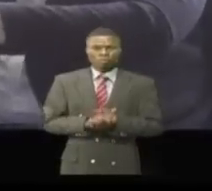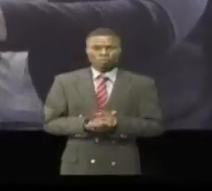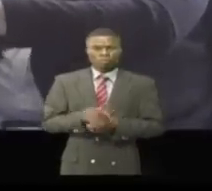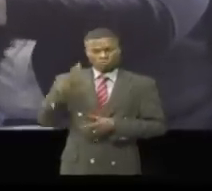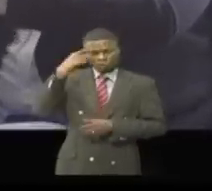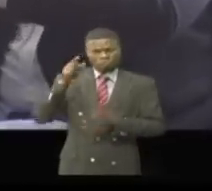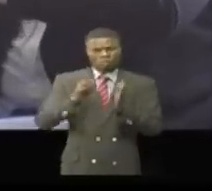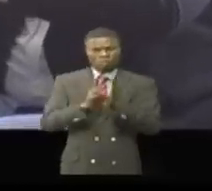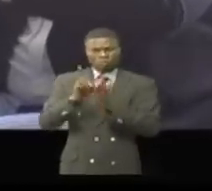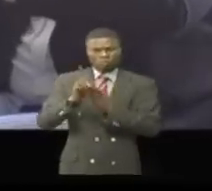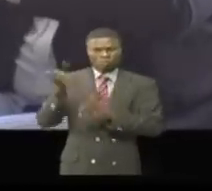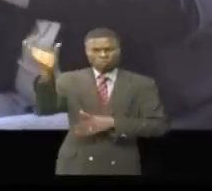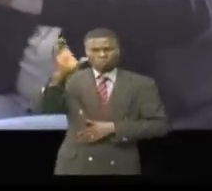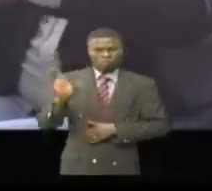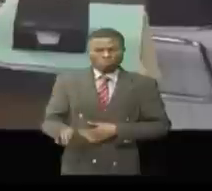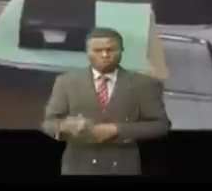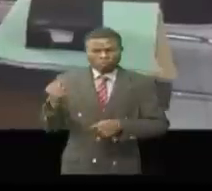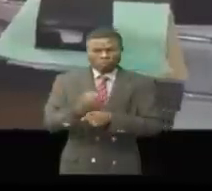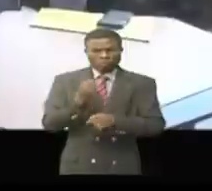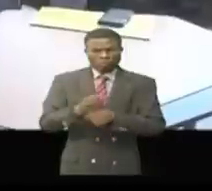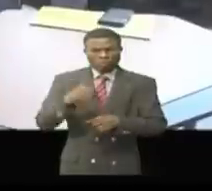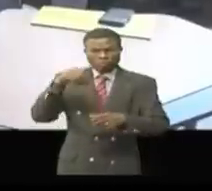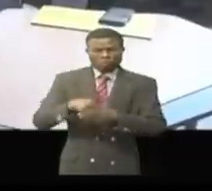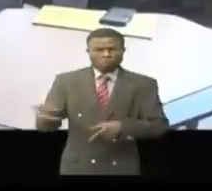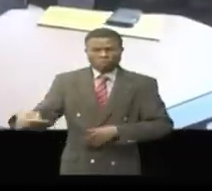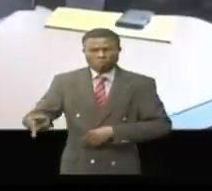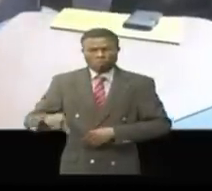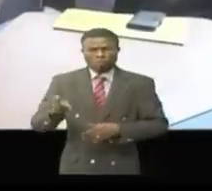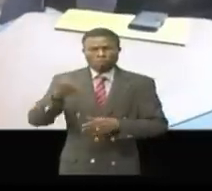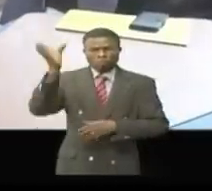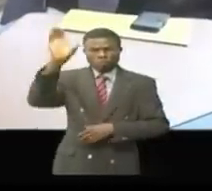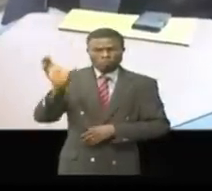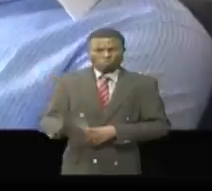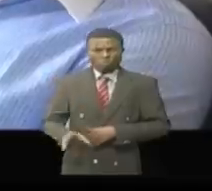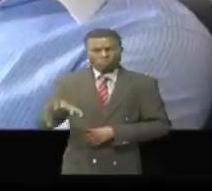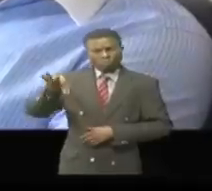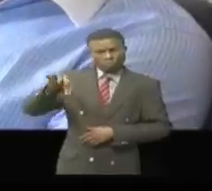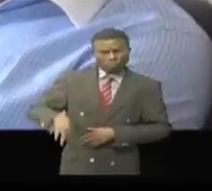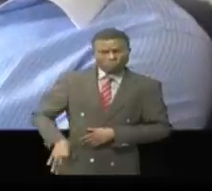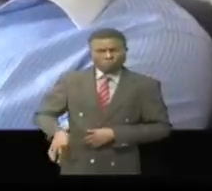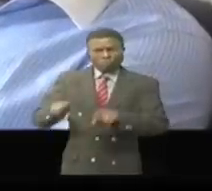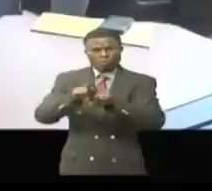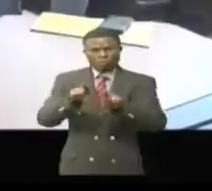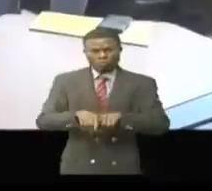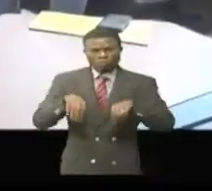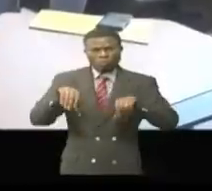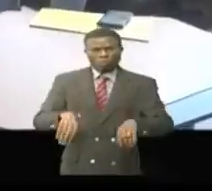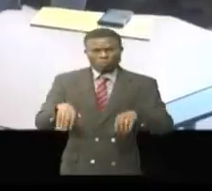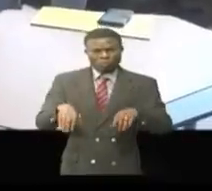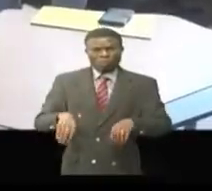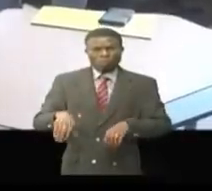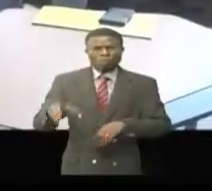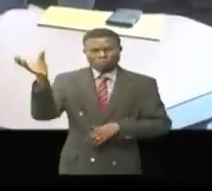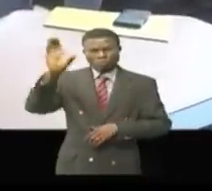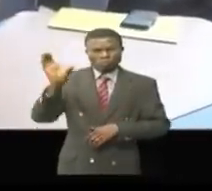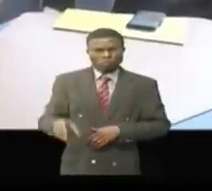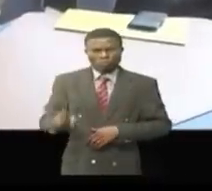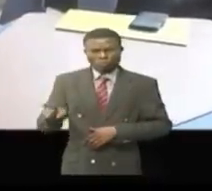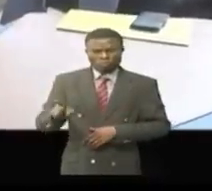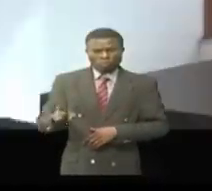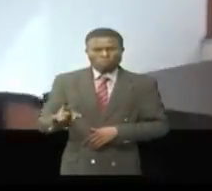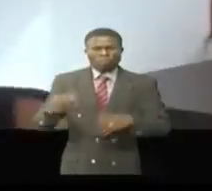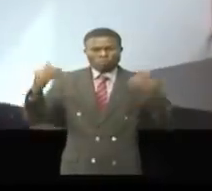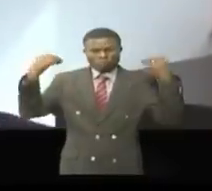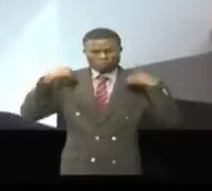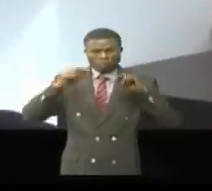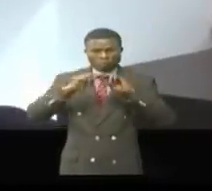développement du Congo central, investir dans le Congo central, mais pour le bénéfice du Congo central. Le coordonnateur de la société